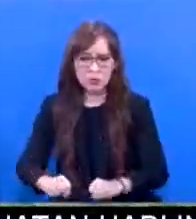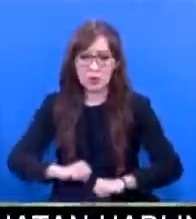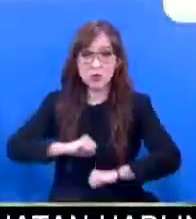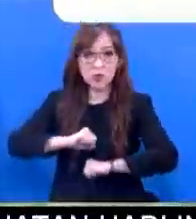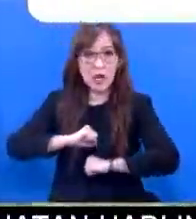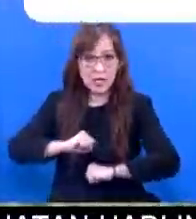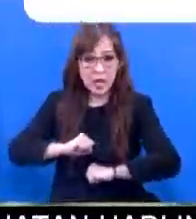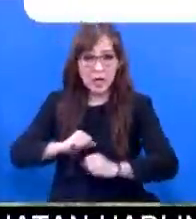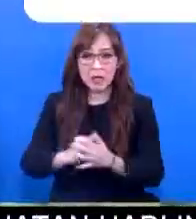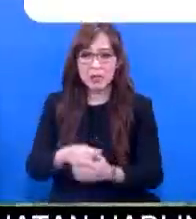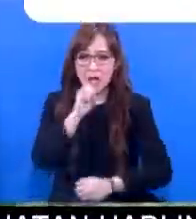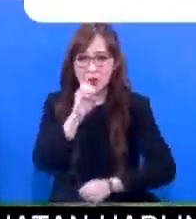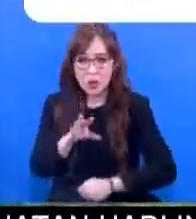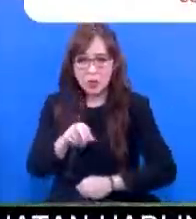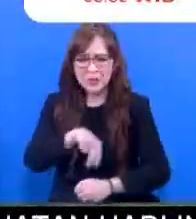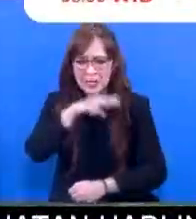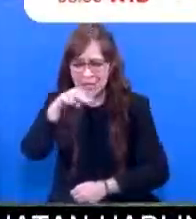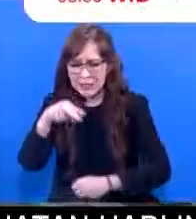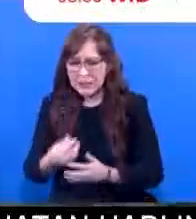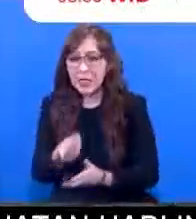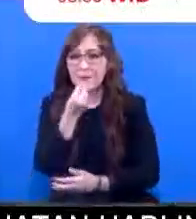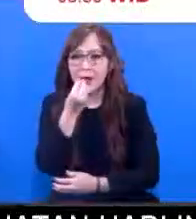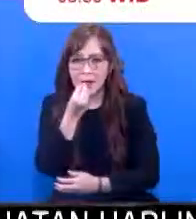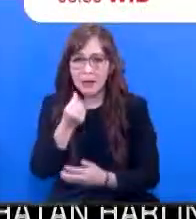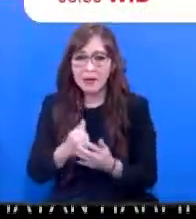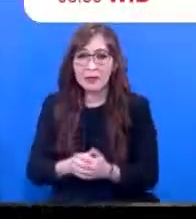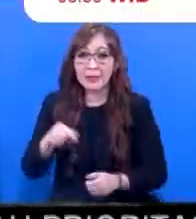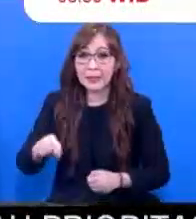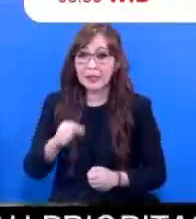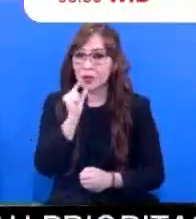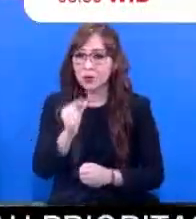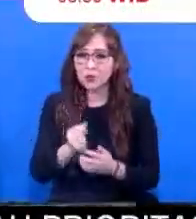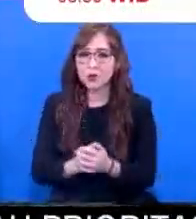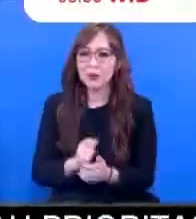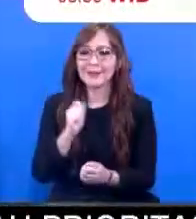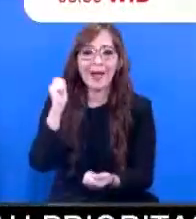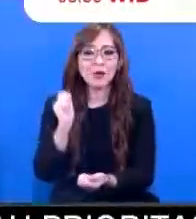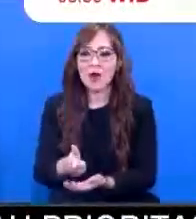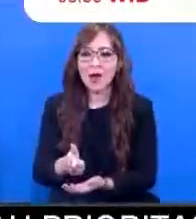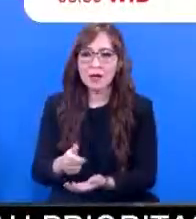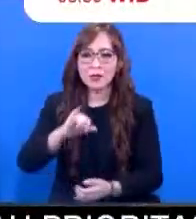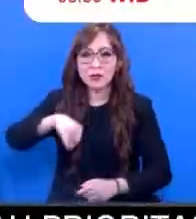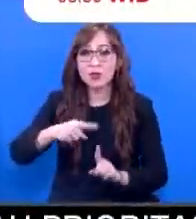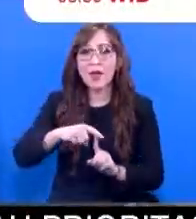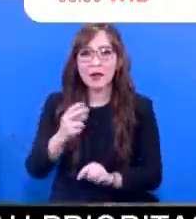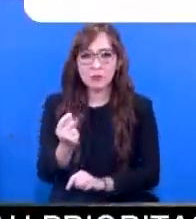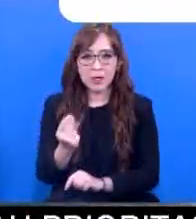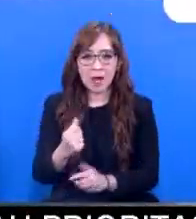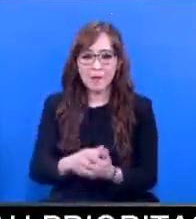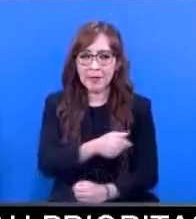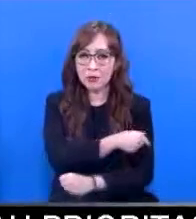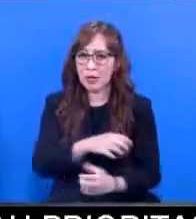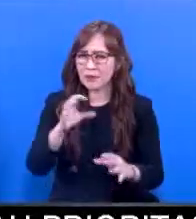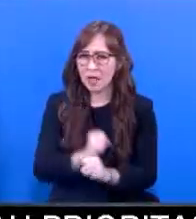rumput. Balap Delman liar ini pun dijadikan ajang taruhan jutaan rupiah. Petugas menangkap 3 kusir